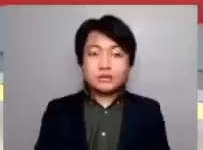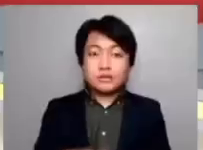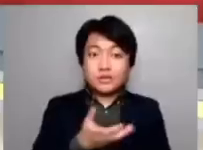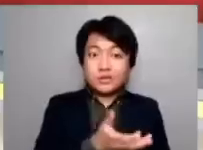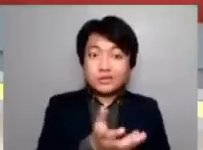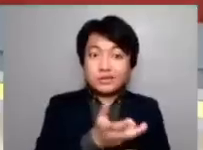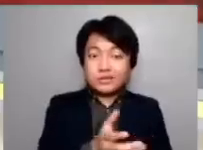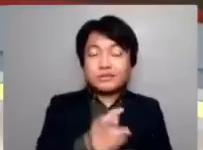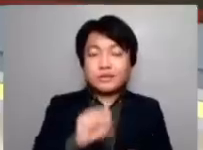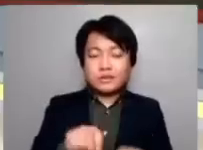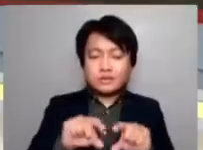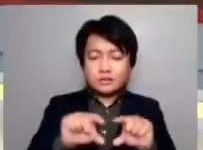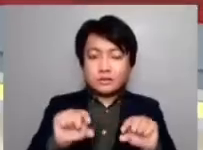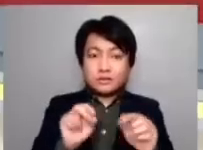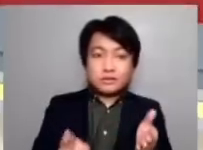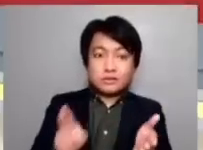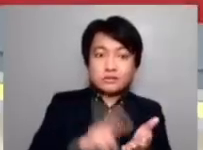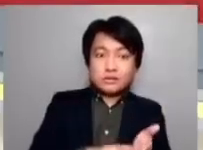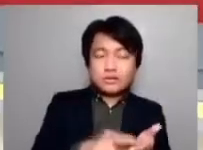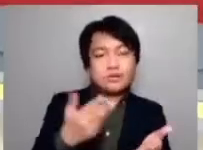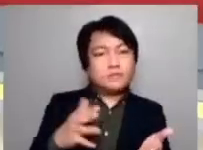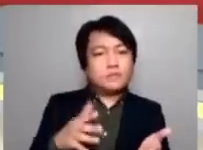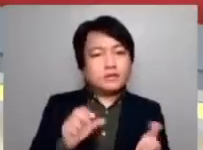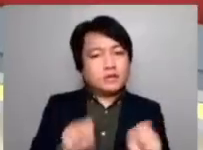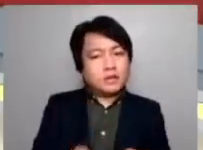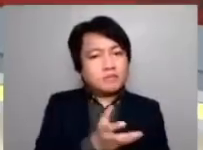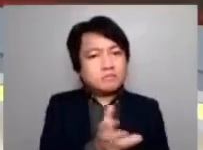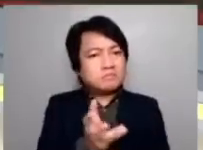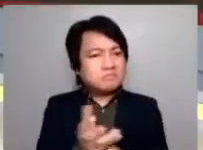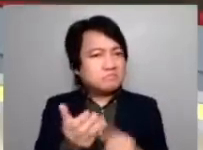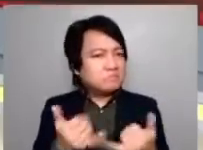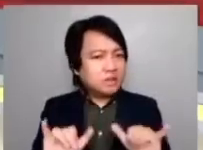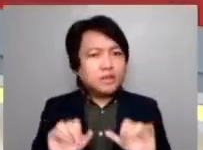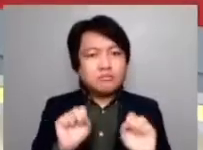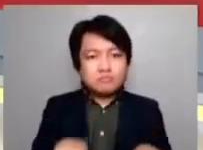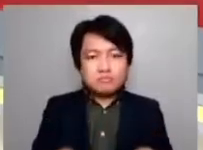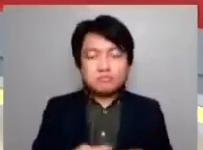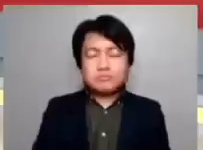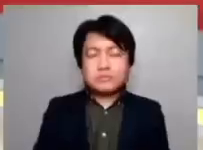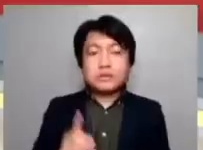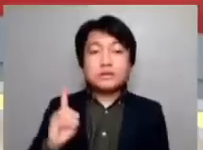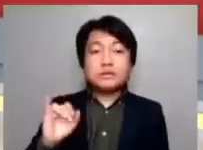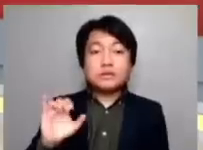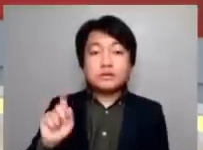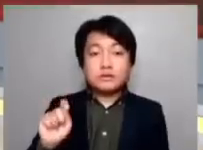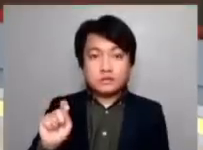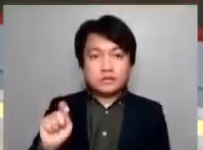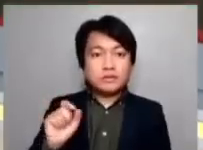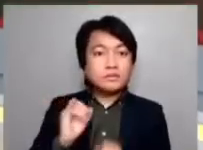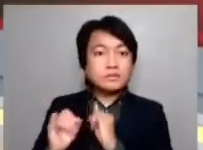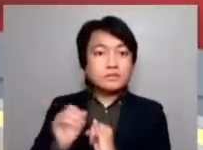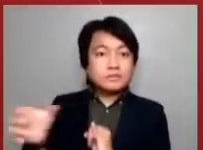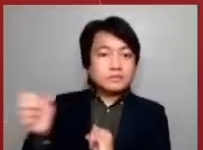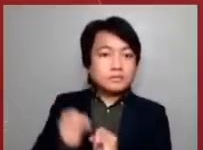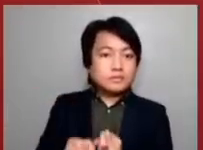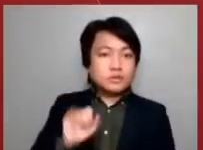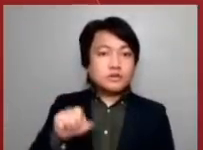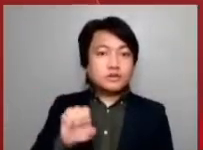SIM registration. Kaugnay niyan, makakapanayam natin si DICT Assistant Secretary Jeffrey Ian D. Magandang umaga